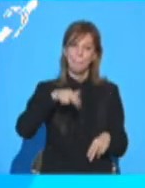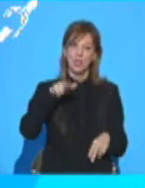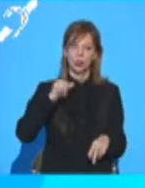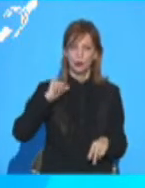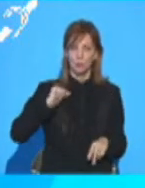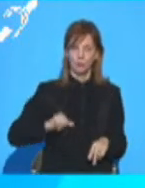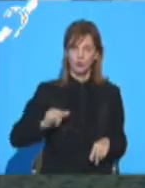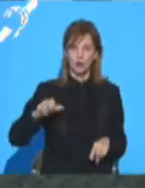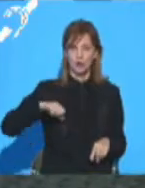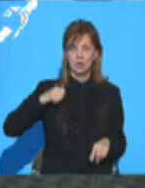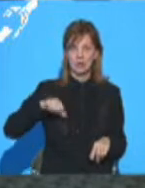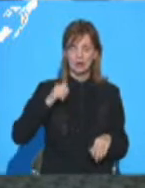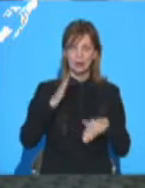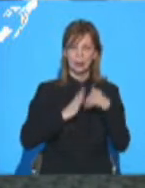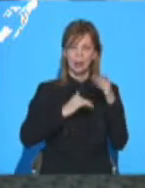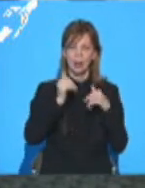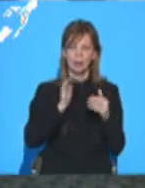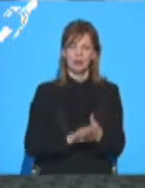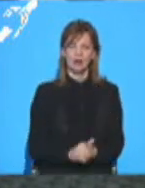talentați.